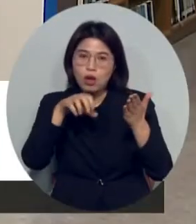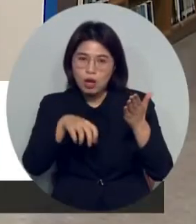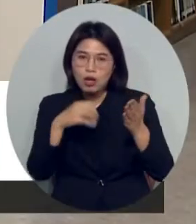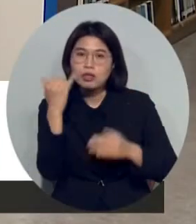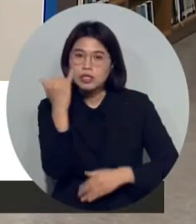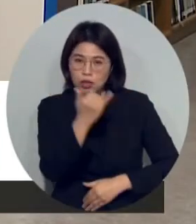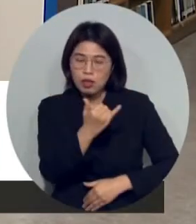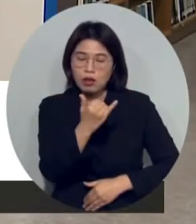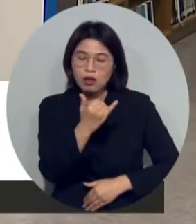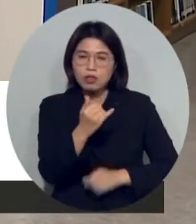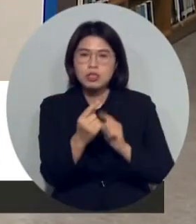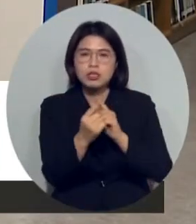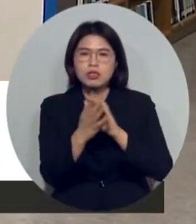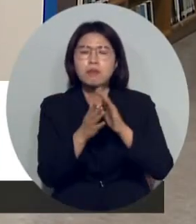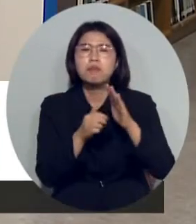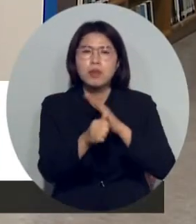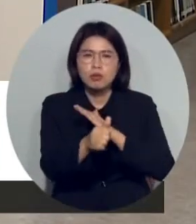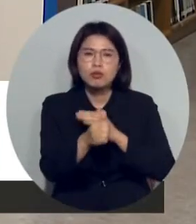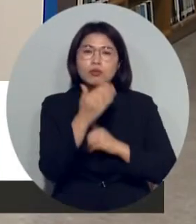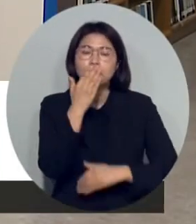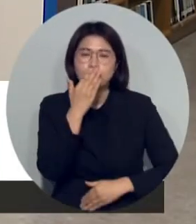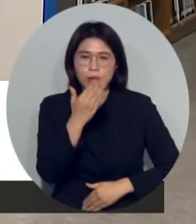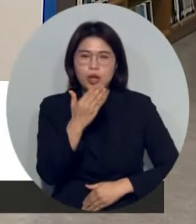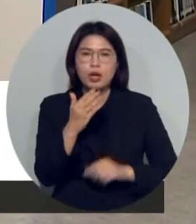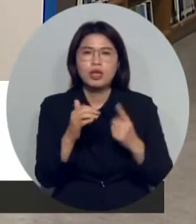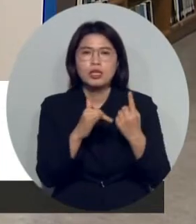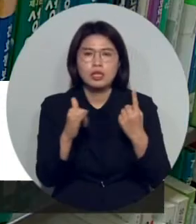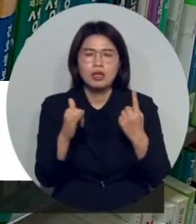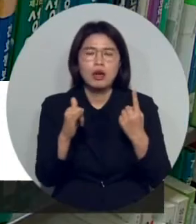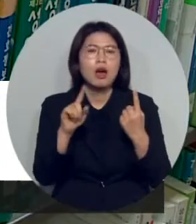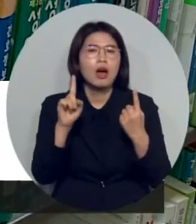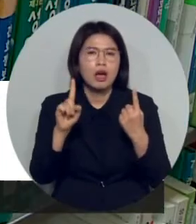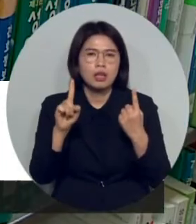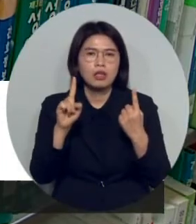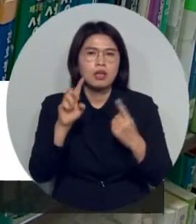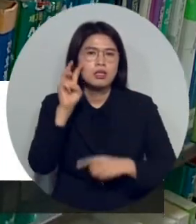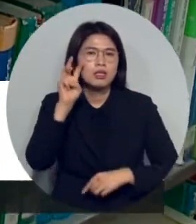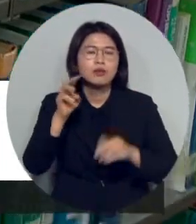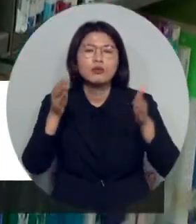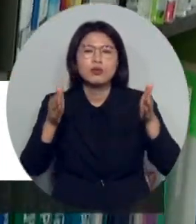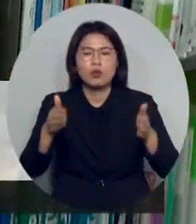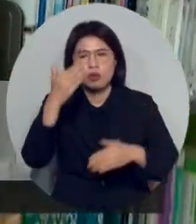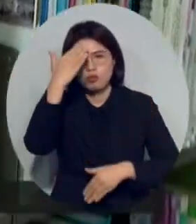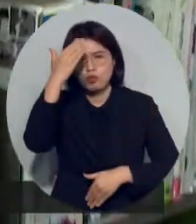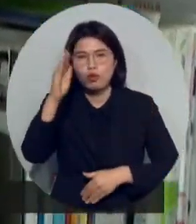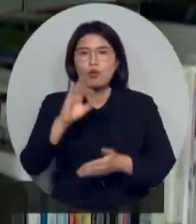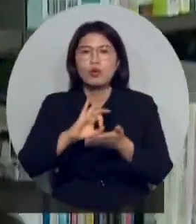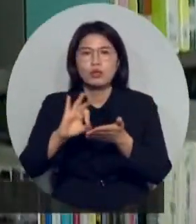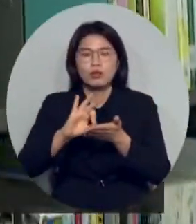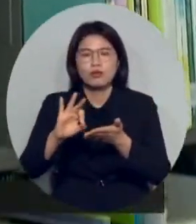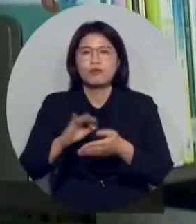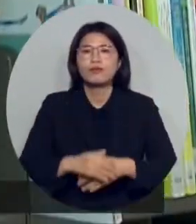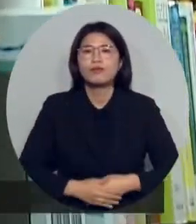실로 전화를 하거나 직접 방문하면 되고 1인당 한 대를 30일 동안 무료로 이용할 수 있습니다